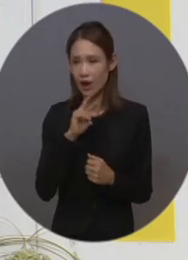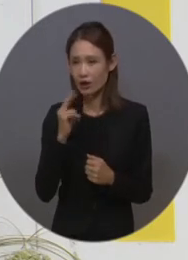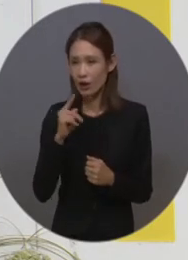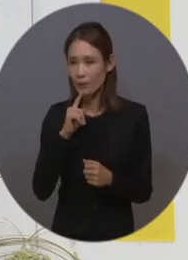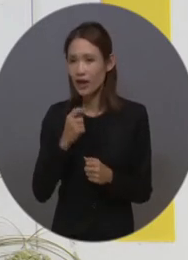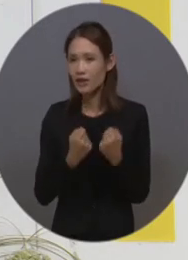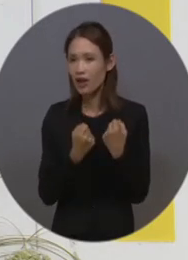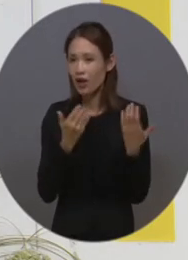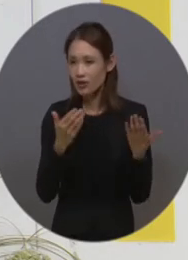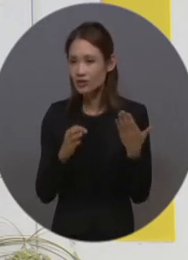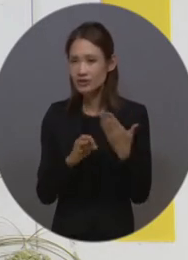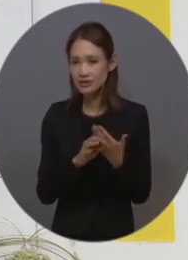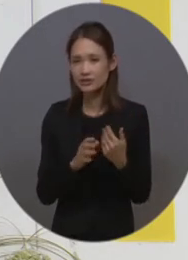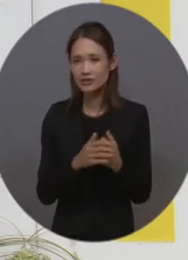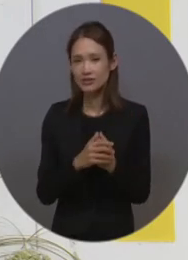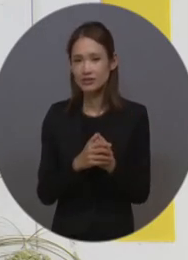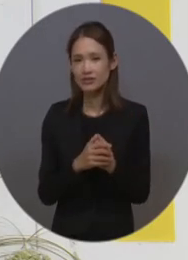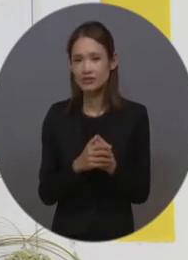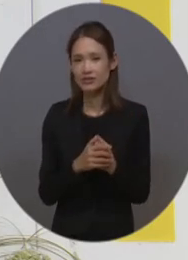드리면